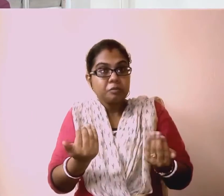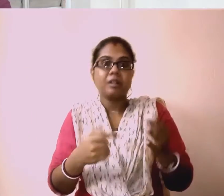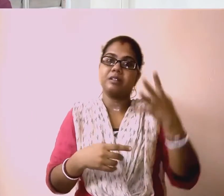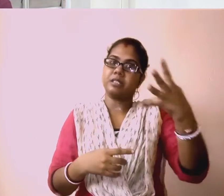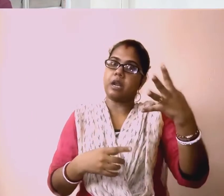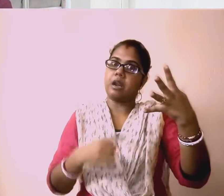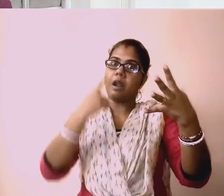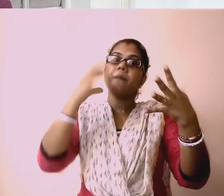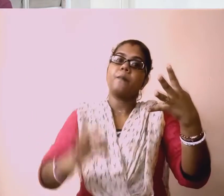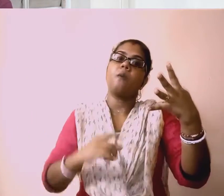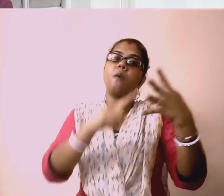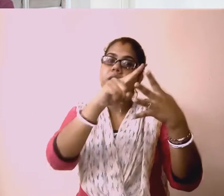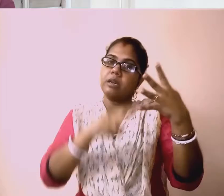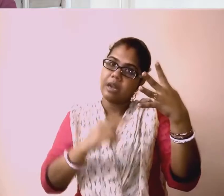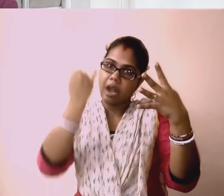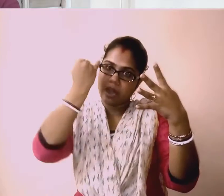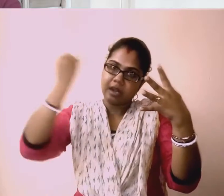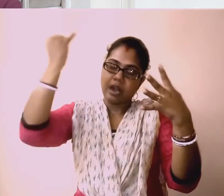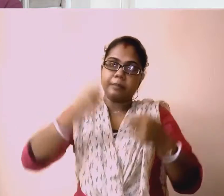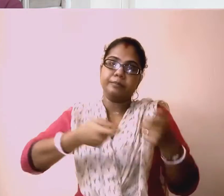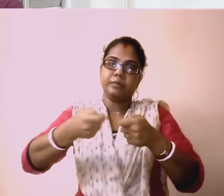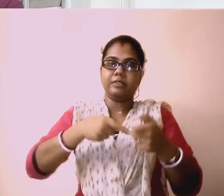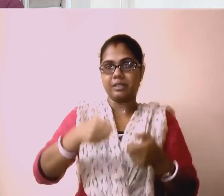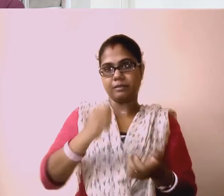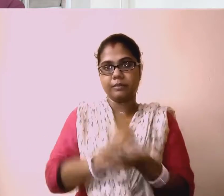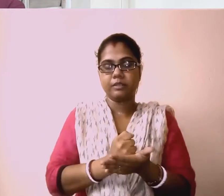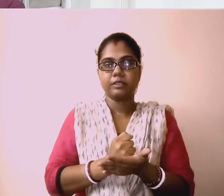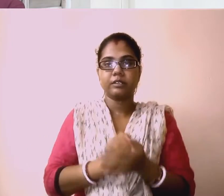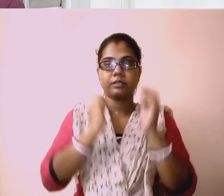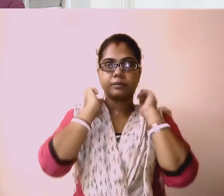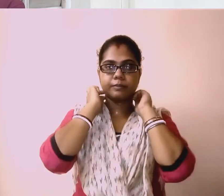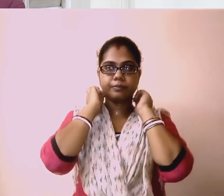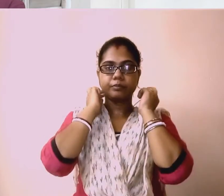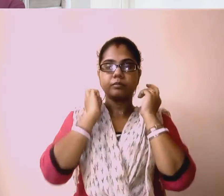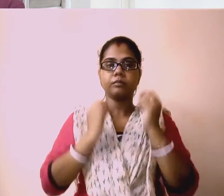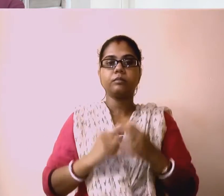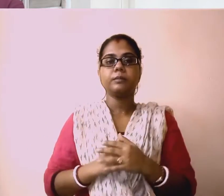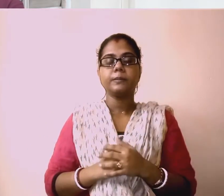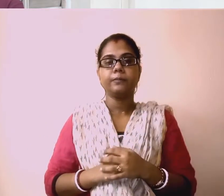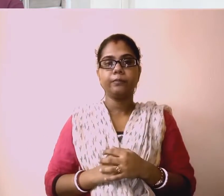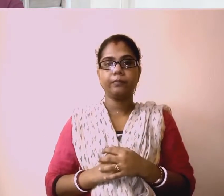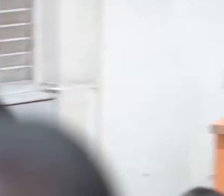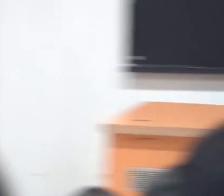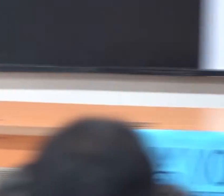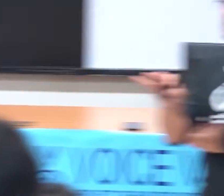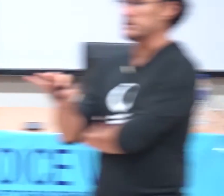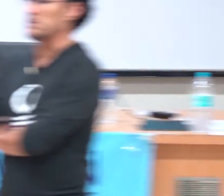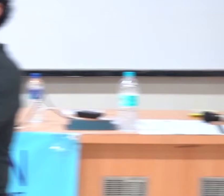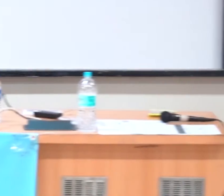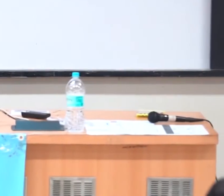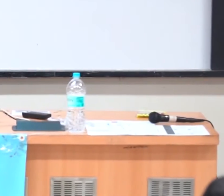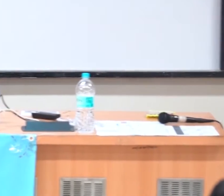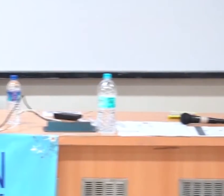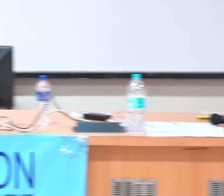कि कितना आप किसी को अपनी पिच के थ्रू इम्पैक्ट कर पा रहे हैं there's four pillars to